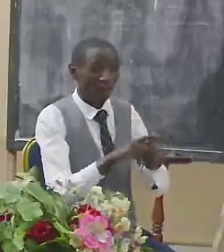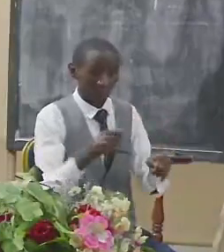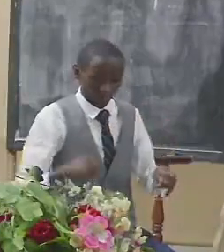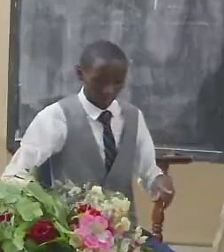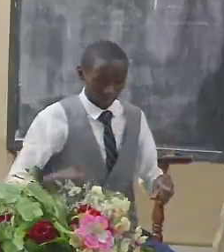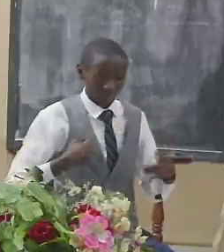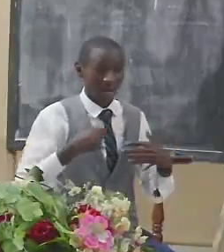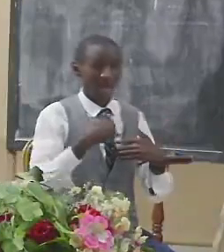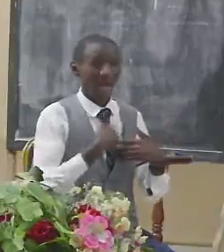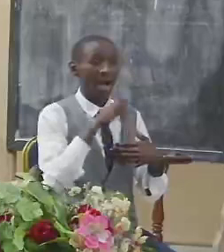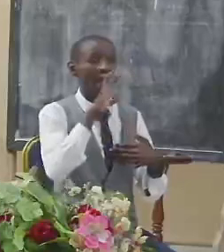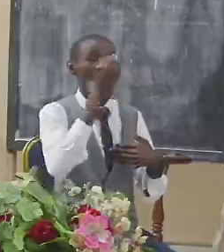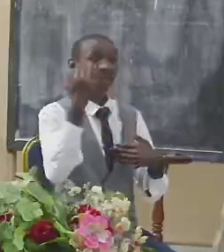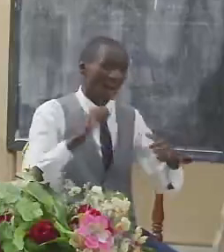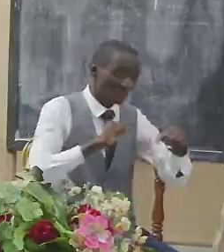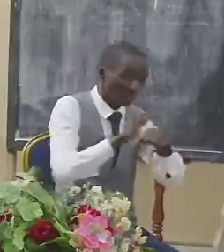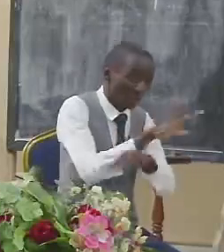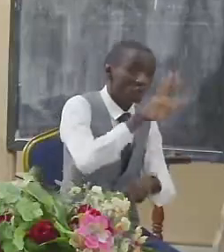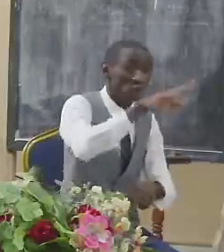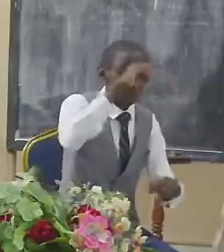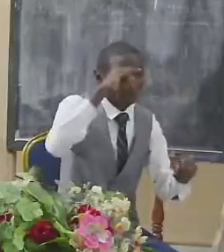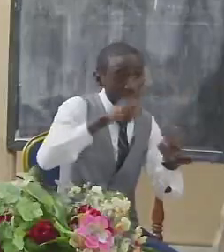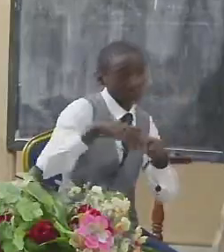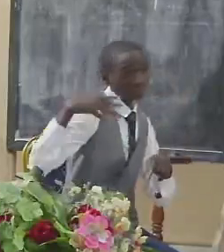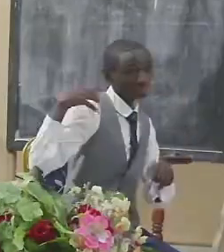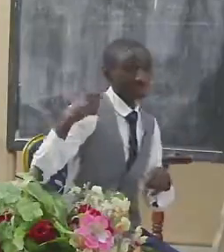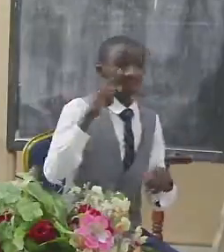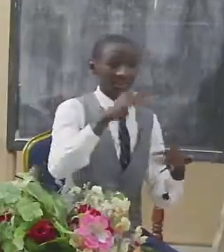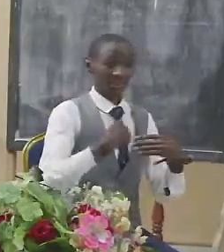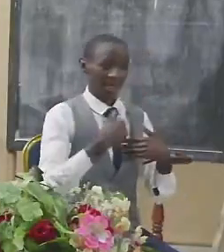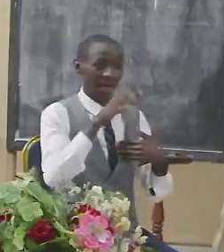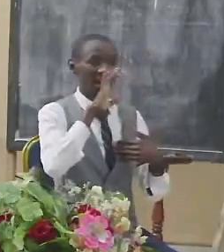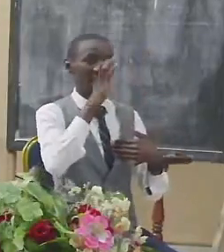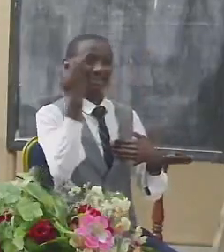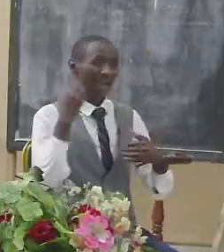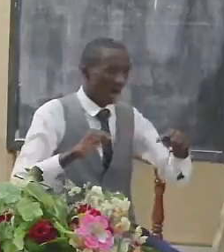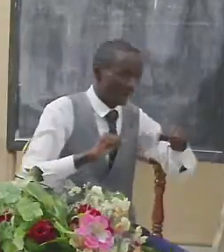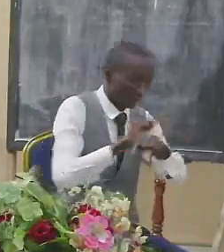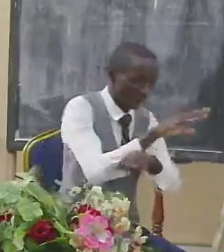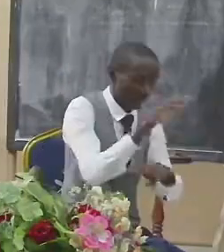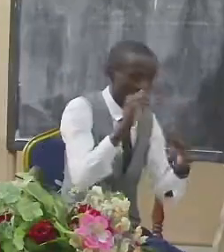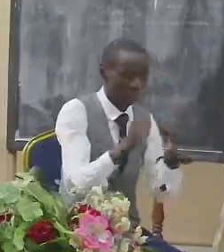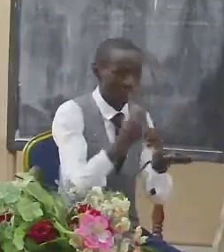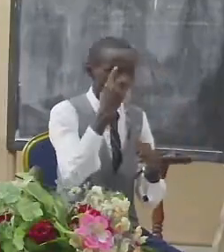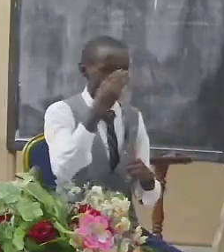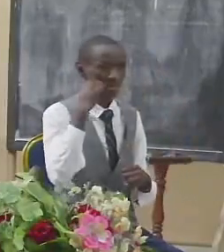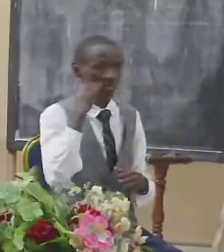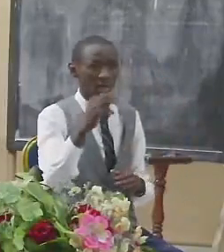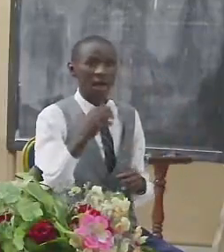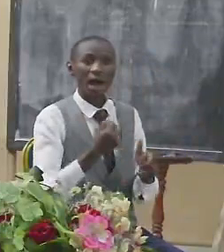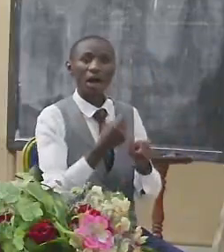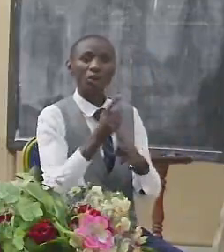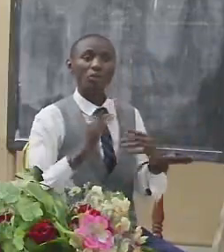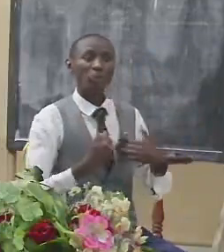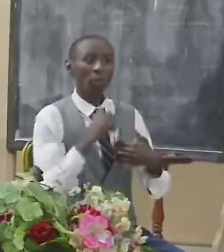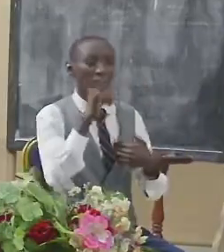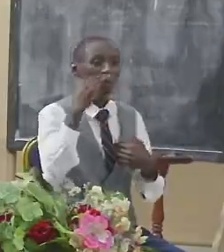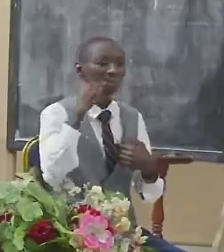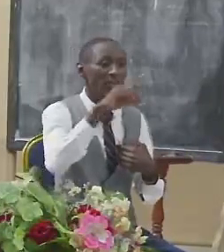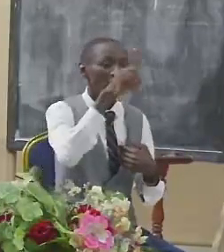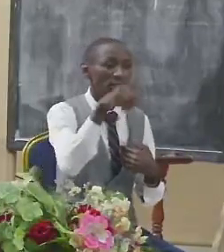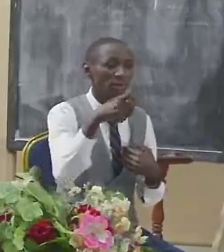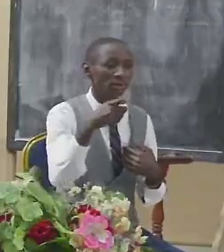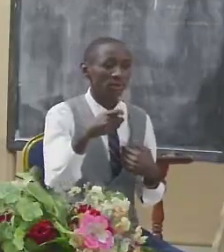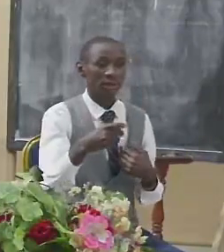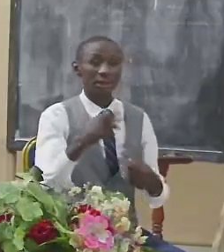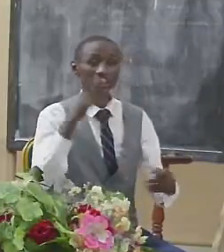mais toi aussi na we vile tu vile, as été envoyé umetumwa, avec un message na ujumbe. Est-ce qu'on n'a pas le message? Je hatuna ujumbe.